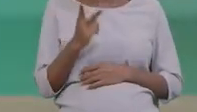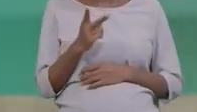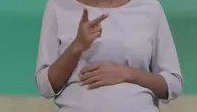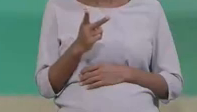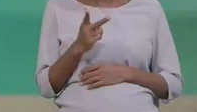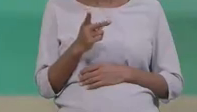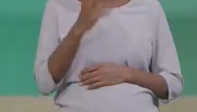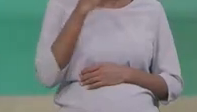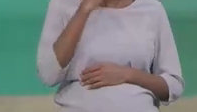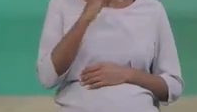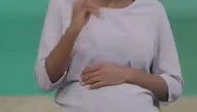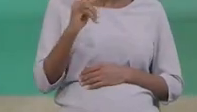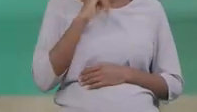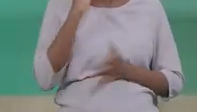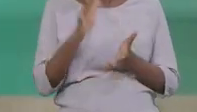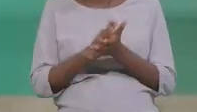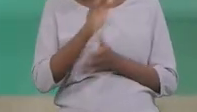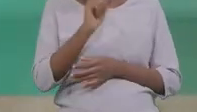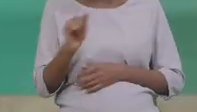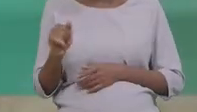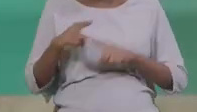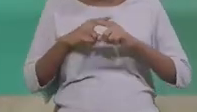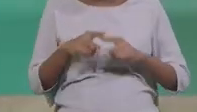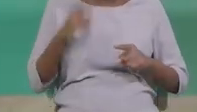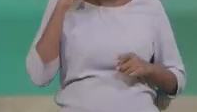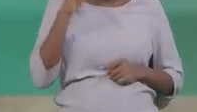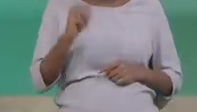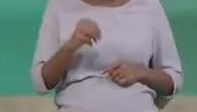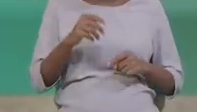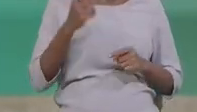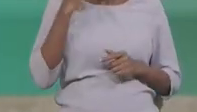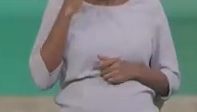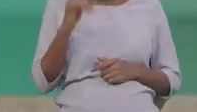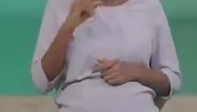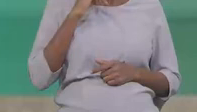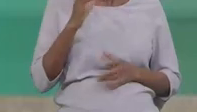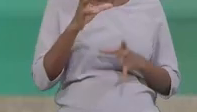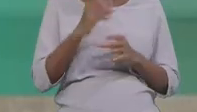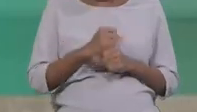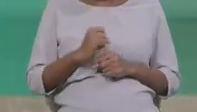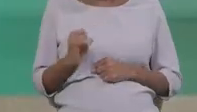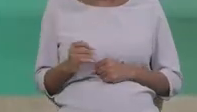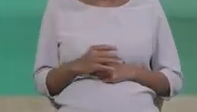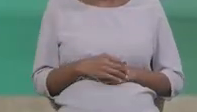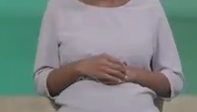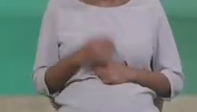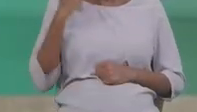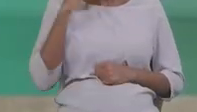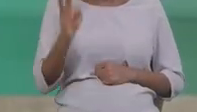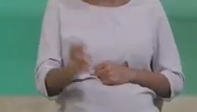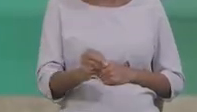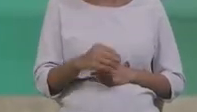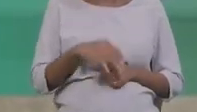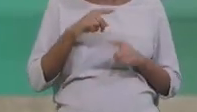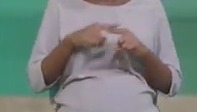qu'il ne voit pas. Voir, c'est croire pour eux. Voir, c'est recevoir pour eux.